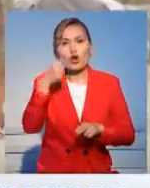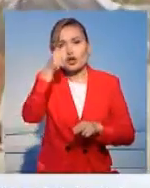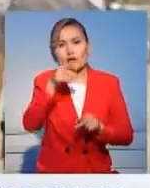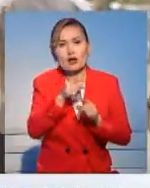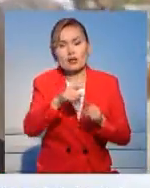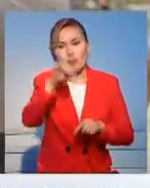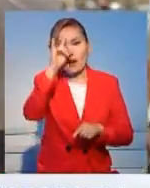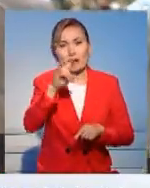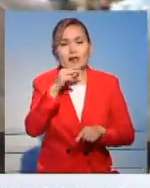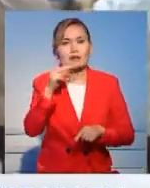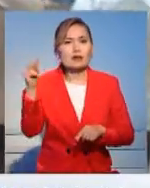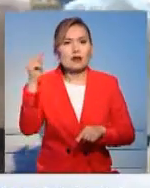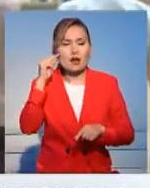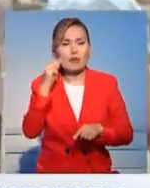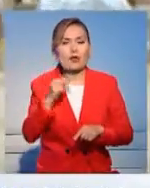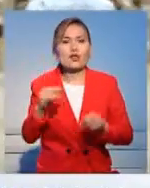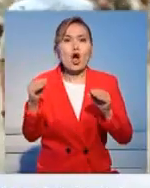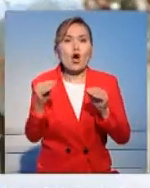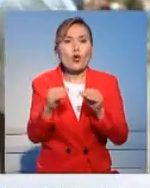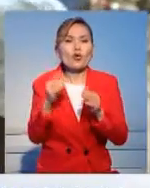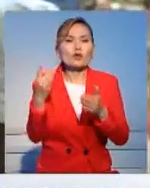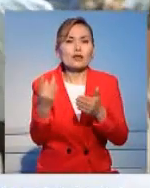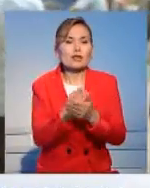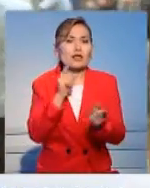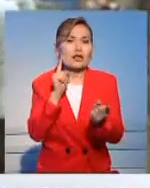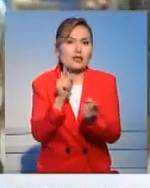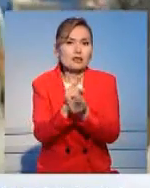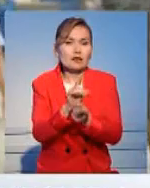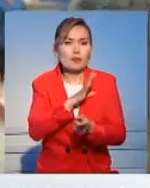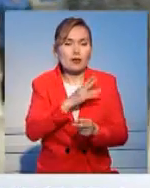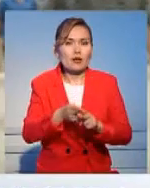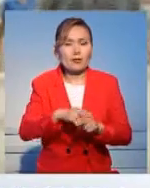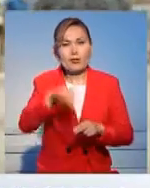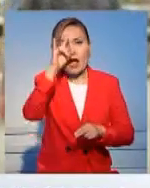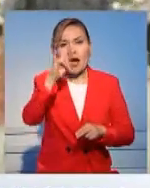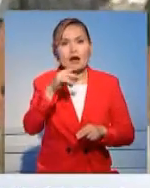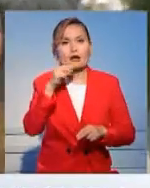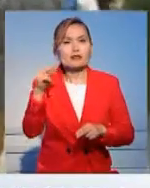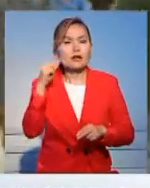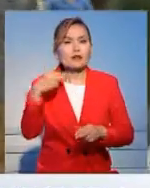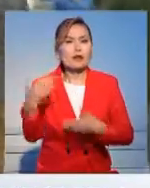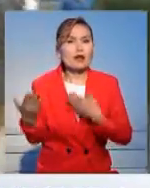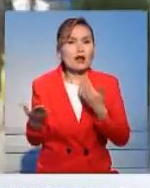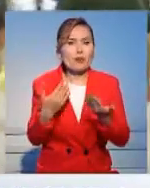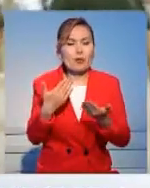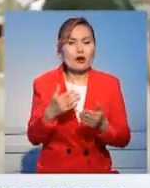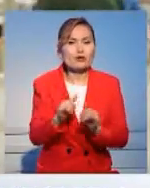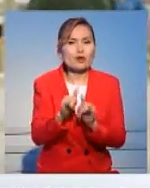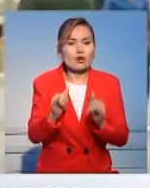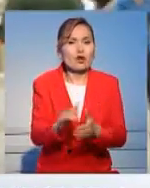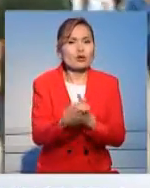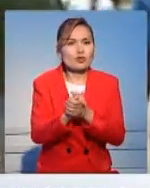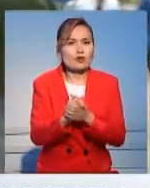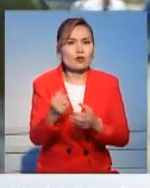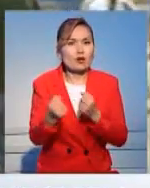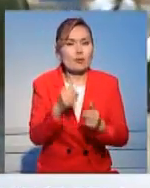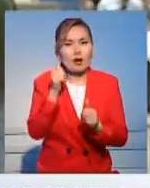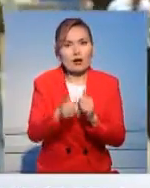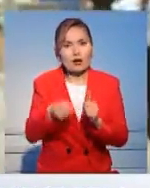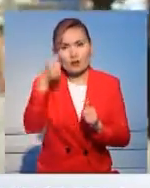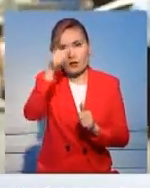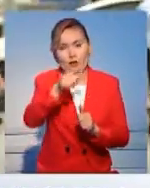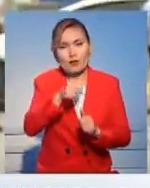қос елдің президенттері 10 мәрте кездескенін ескерсек, бұл Қазақ-Қытай қатынасының тереңдеп жатқанының куәсі болса керек.